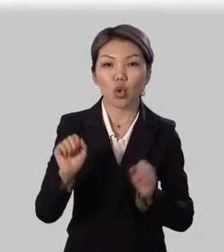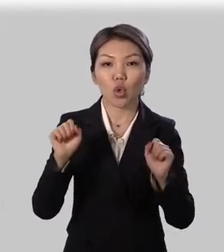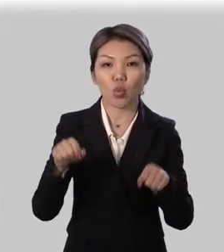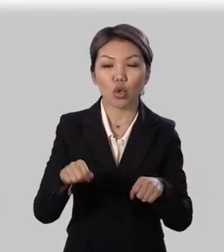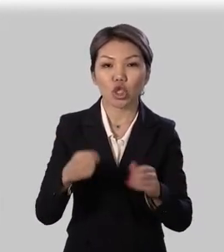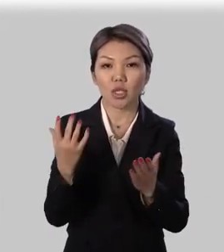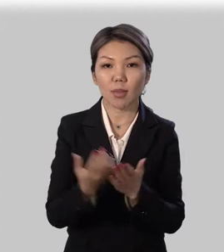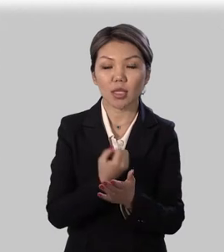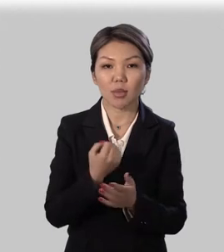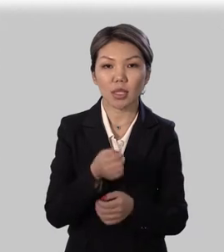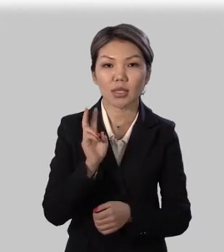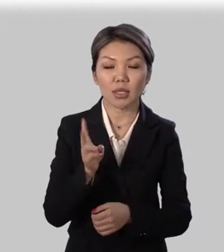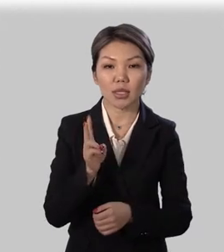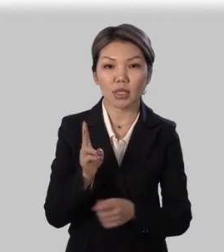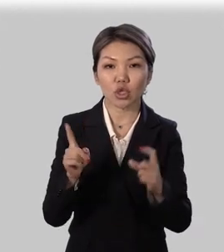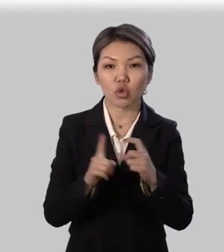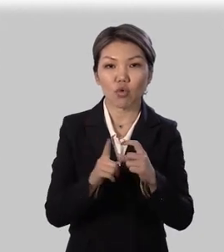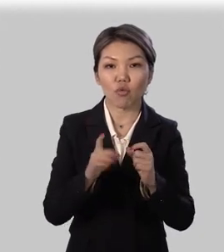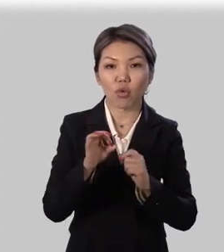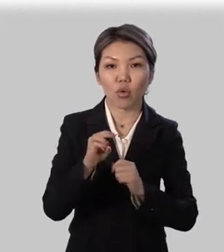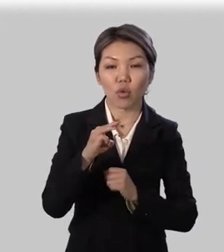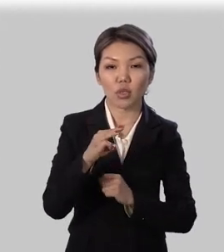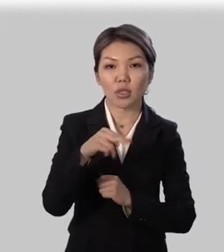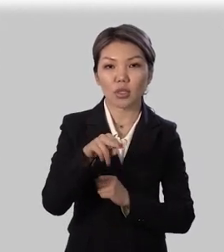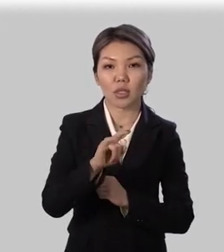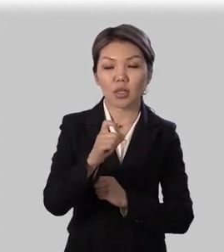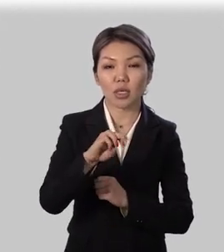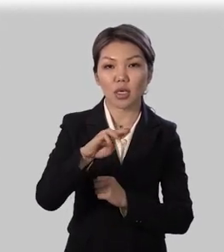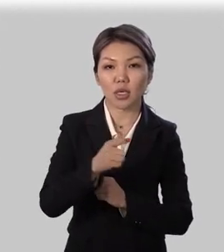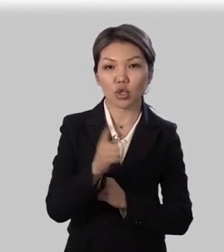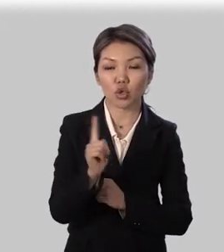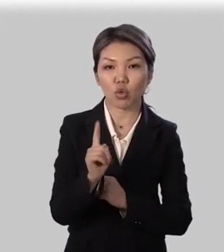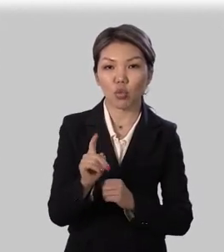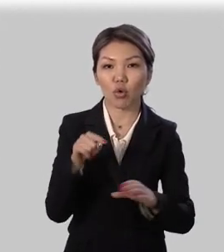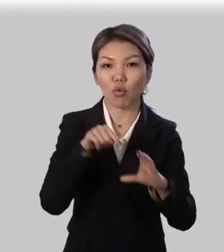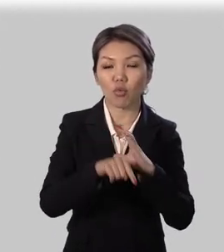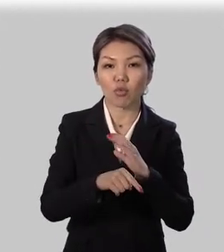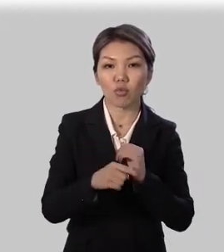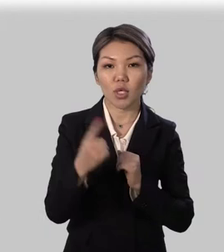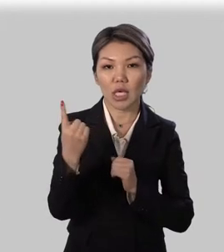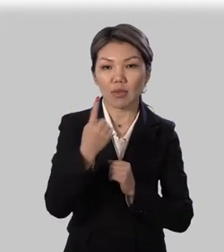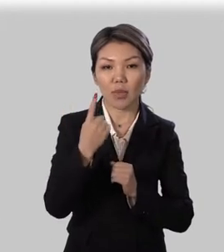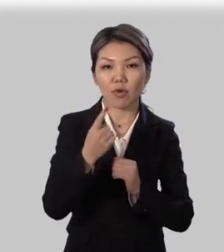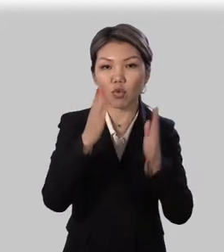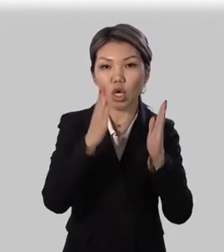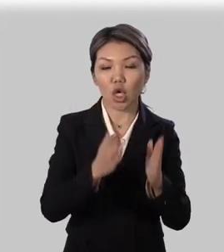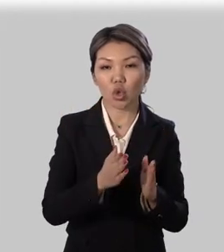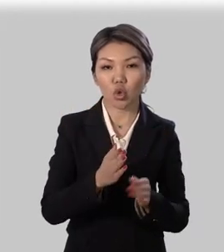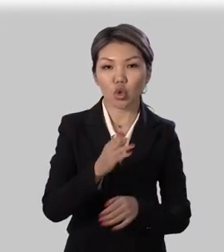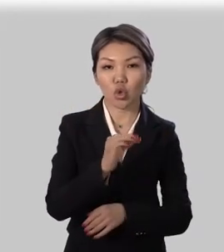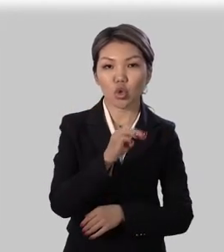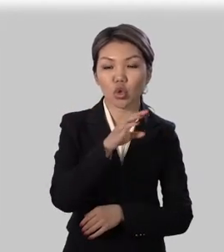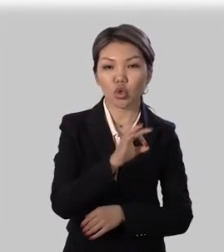можно подобрать к слову отдыхать чтобы включить его в первую колонку что